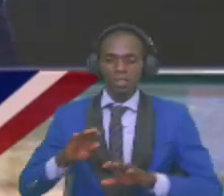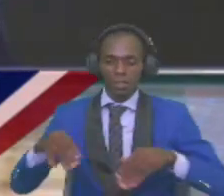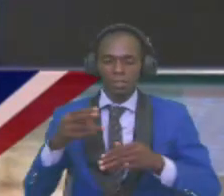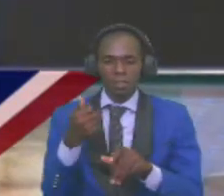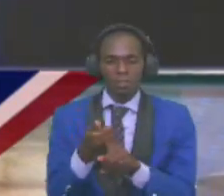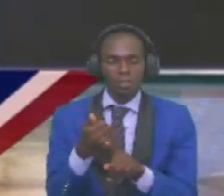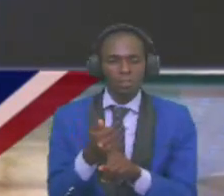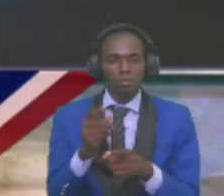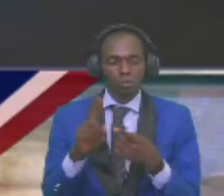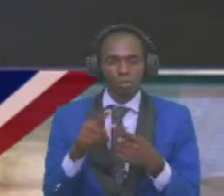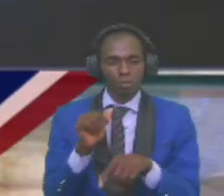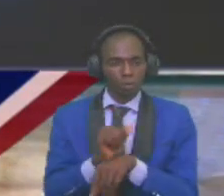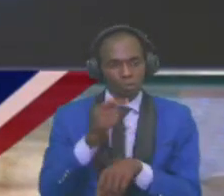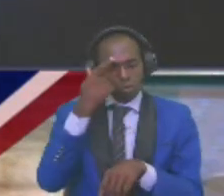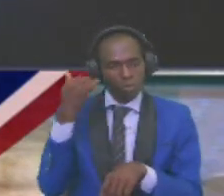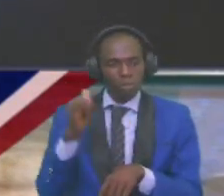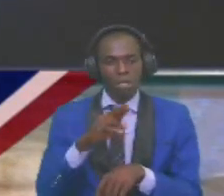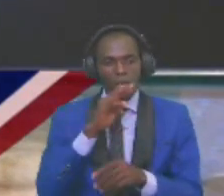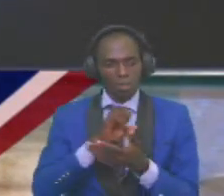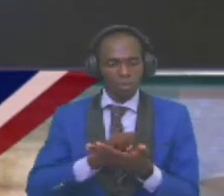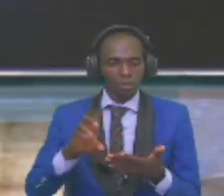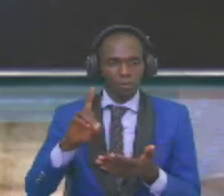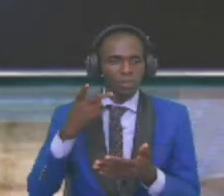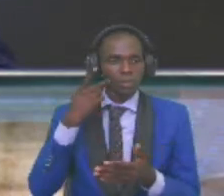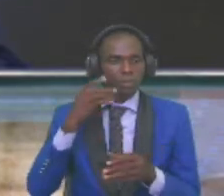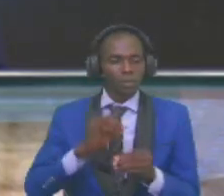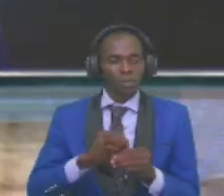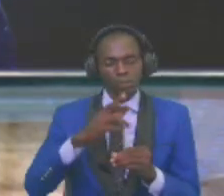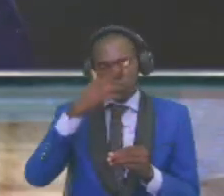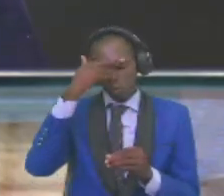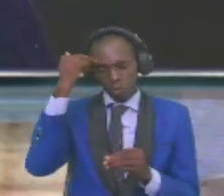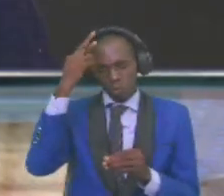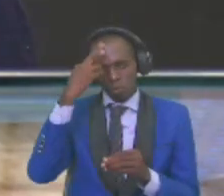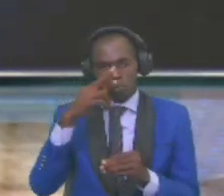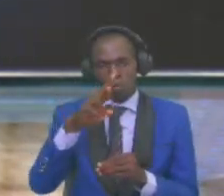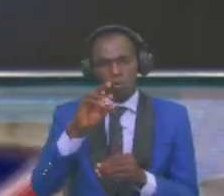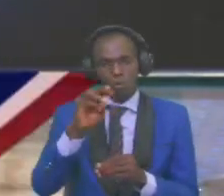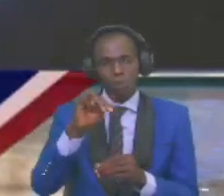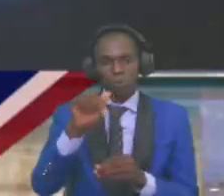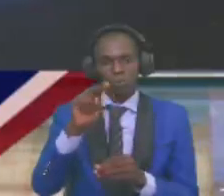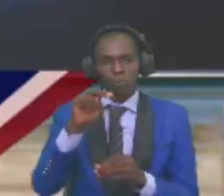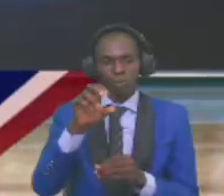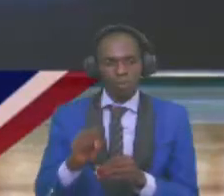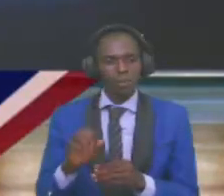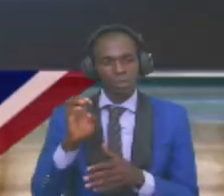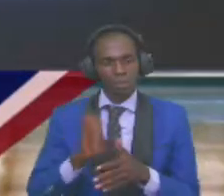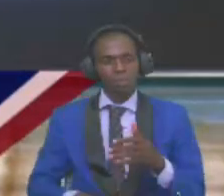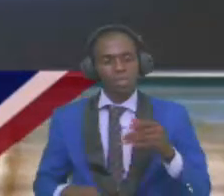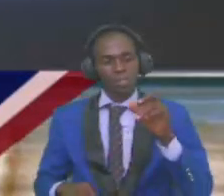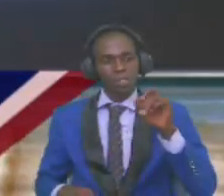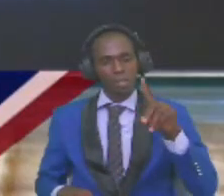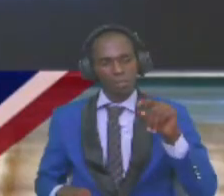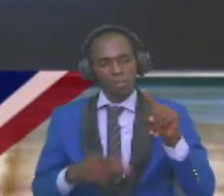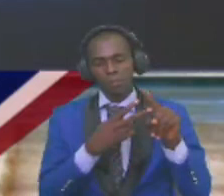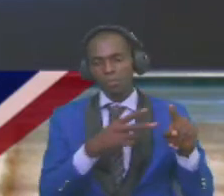coeur sanctifié on va où romain aux vous mais aux et versé